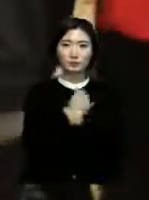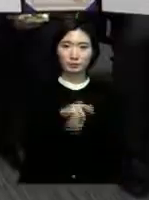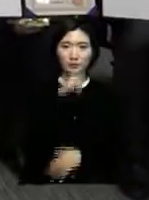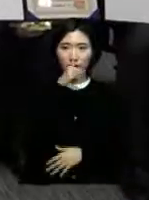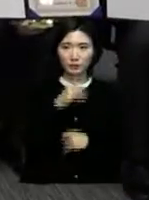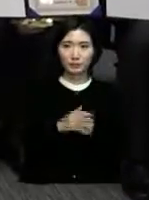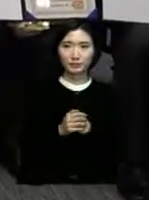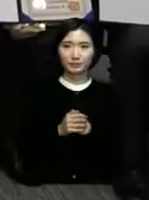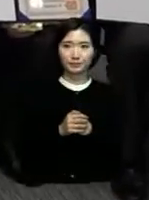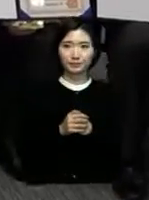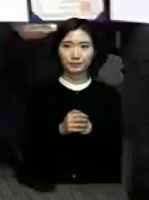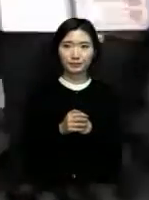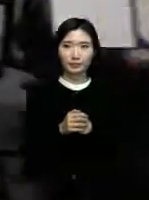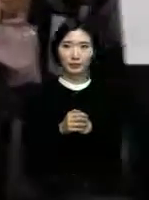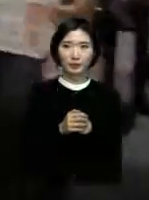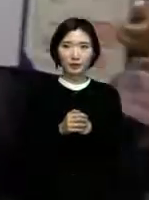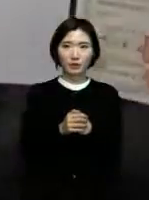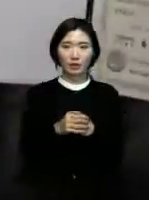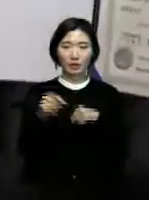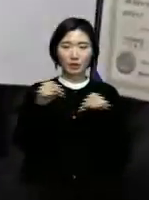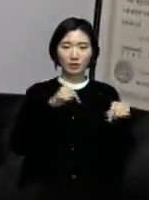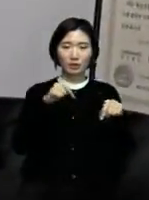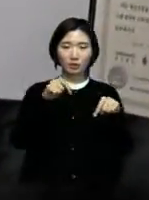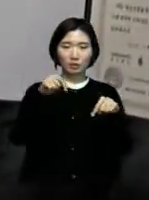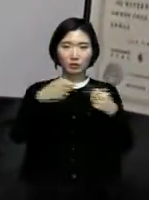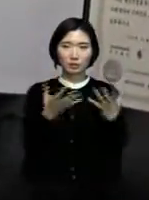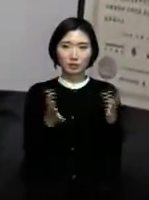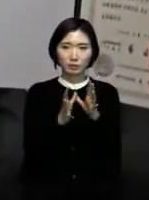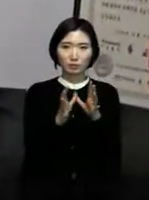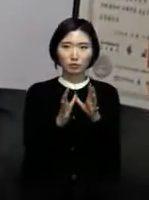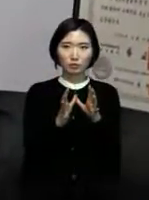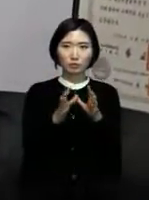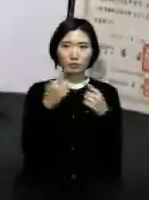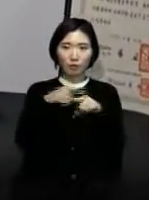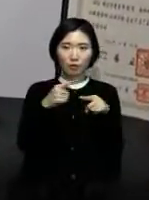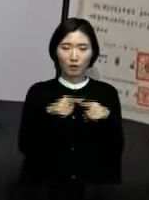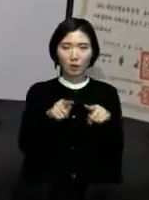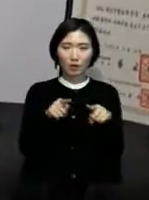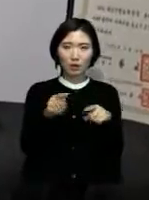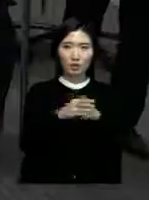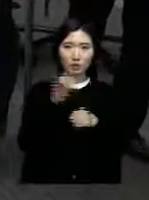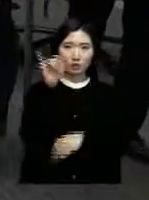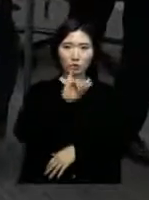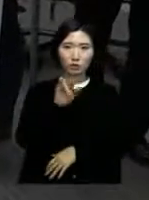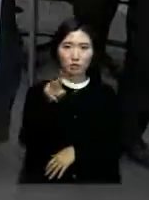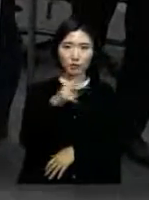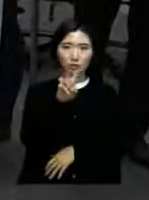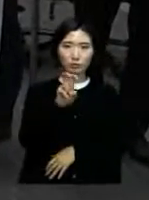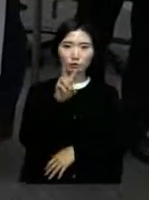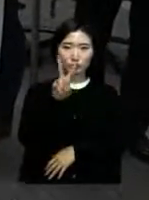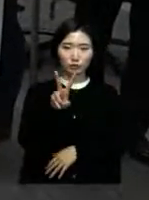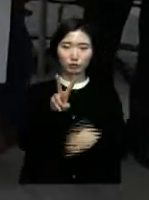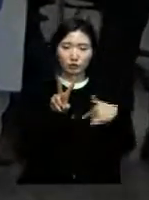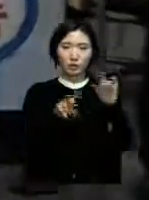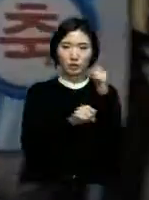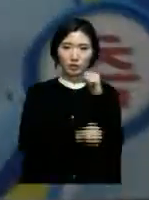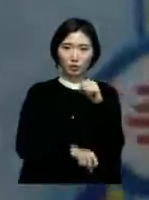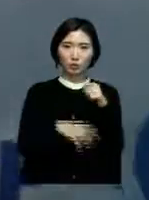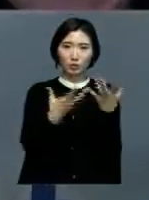합니다. 한편 행정자치부가 실시한 이번 평가는 전국 222개